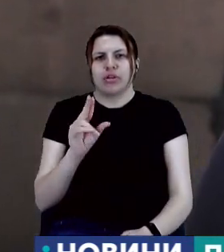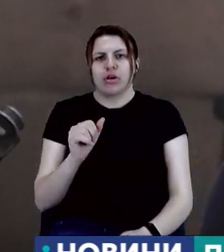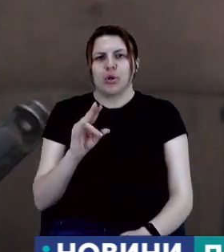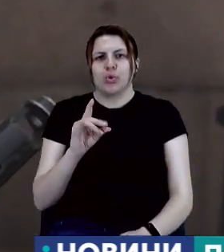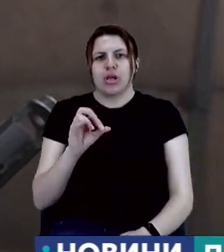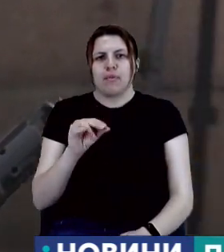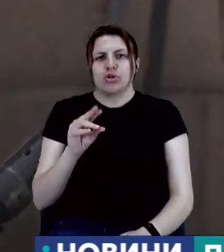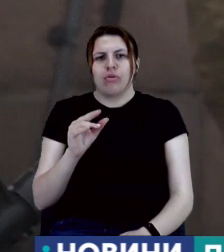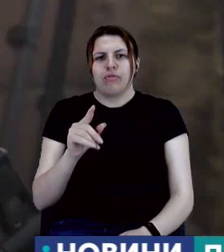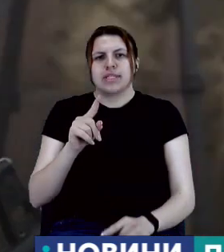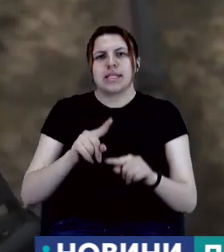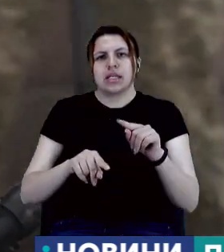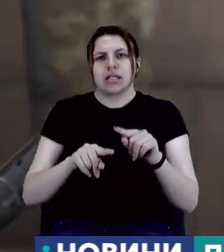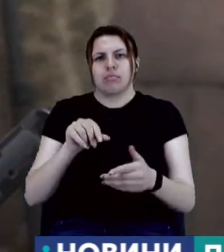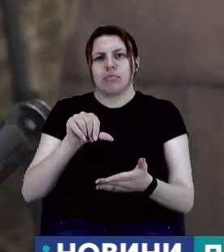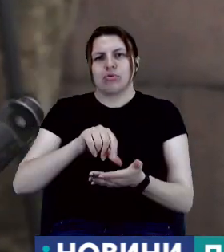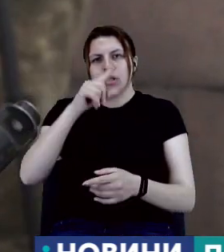присутній – брат Віктор.